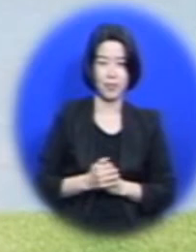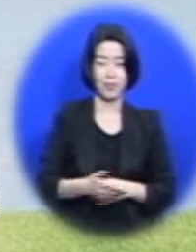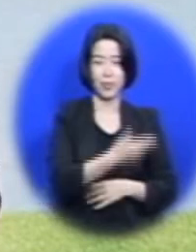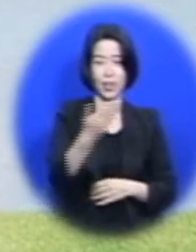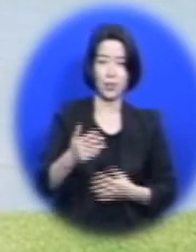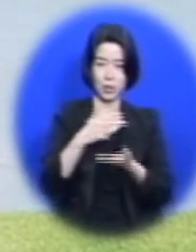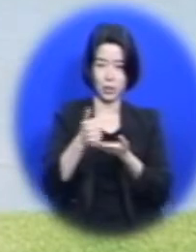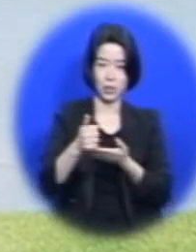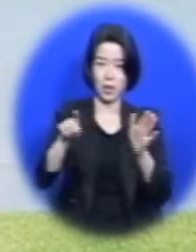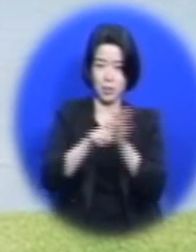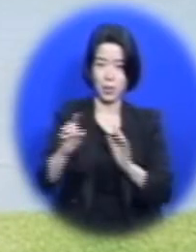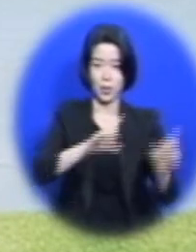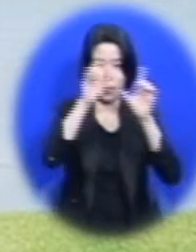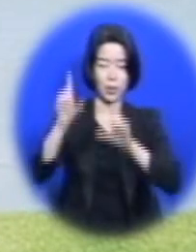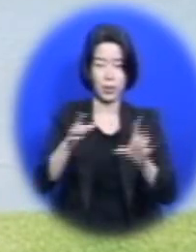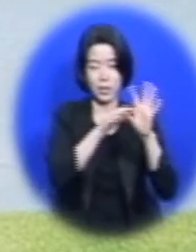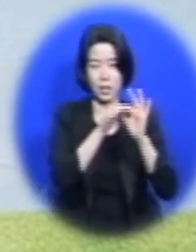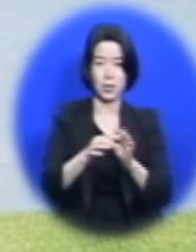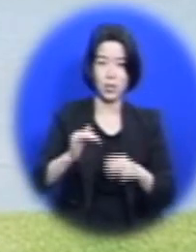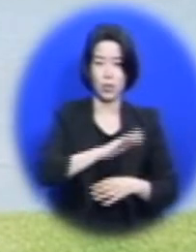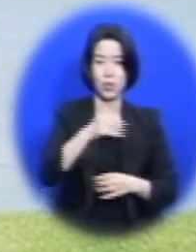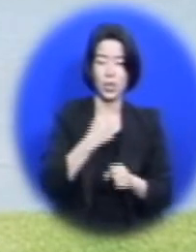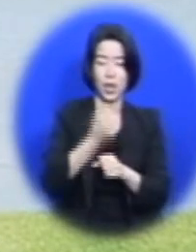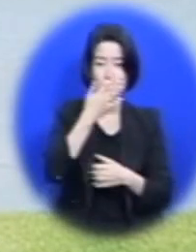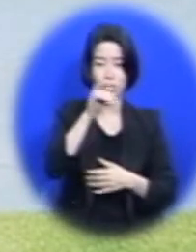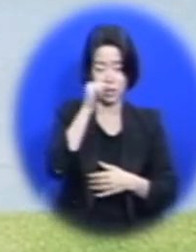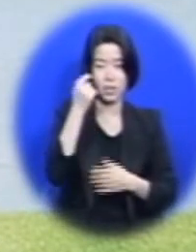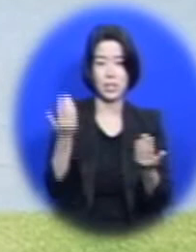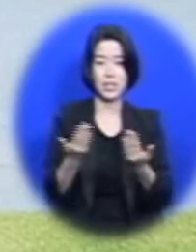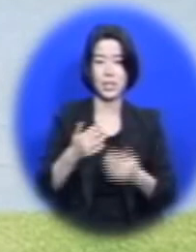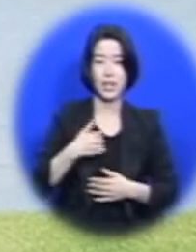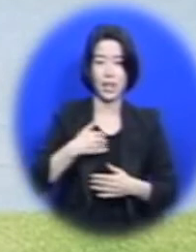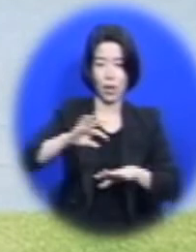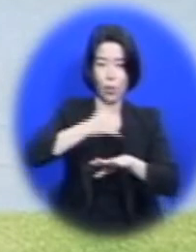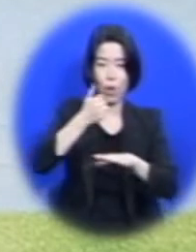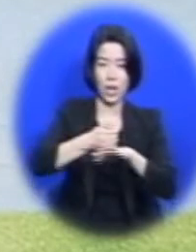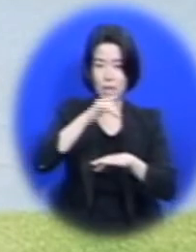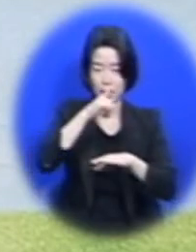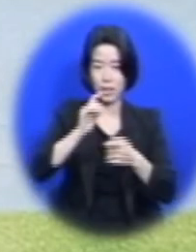여러분, 주님을 믿고 살면서 우리가 할 수 있는 일은 나에게 왕이 계시다는 것을 분명하게 하는